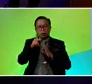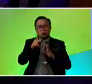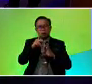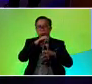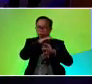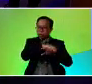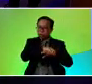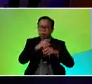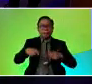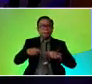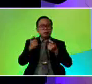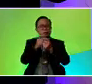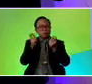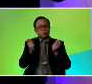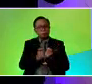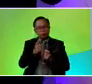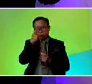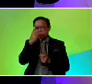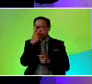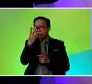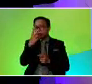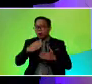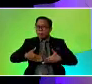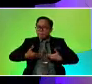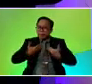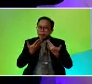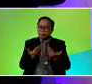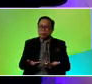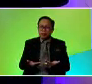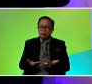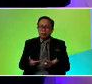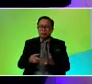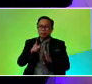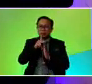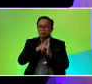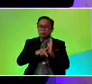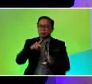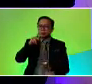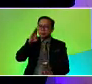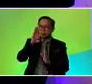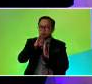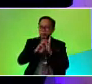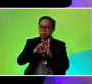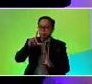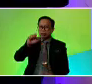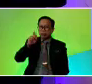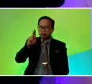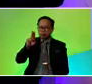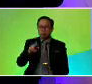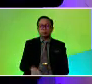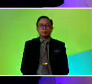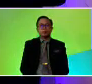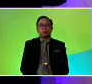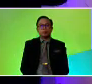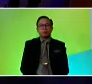pergi ke tempat-tempat tersebut untuk tengok Bagaimana keadaan berlaku Oke baik itu